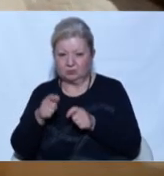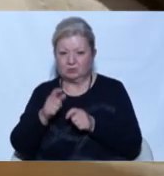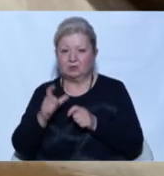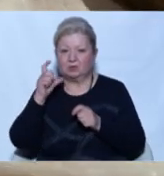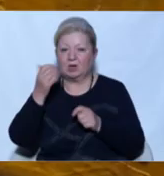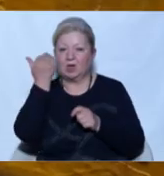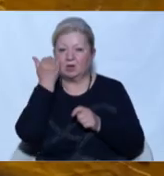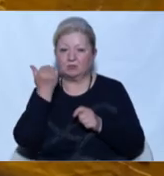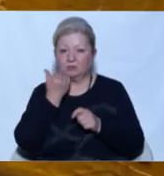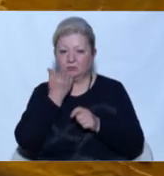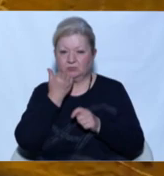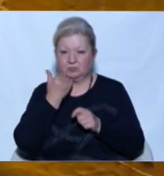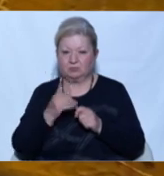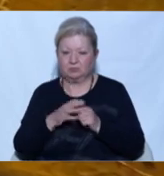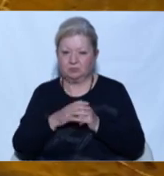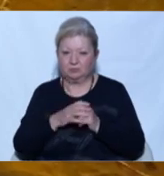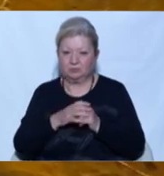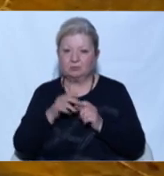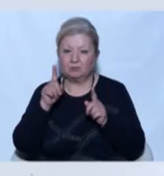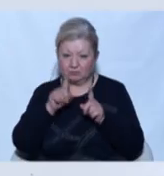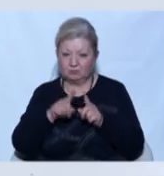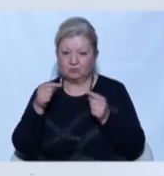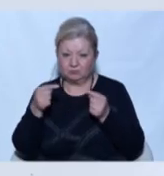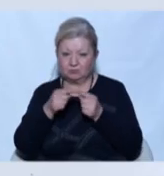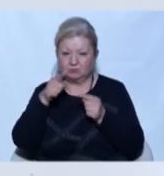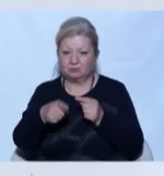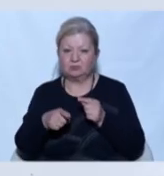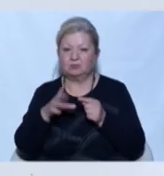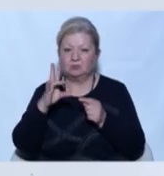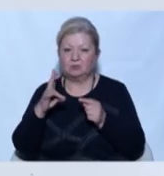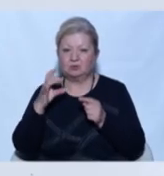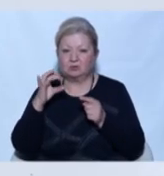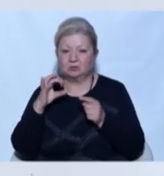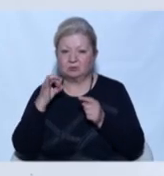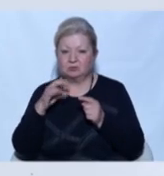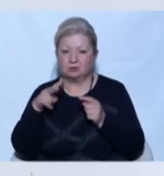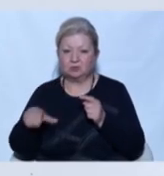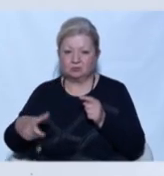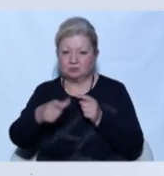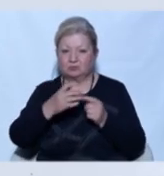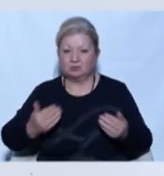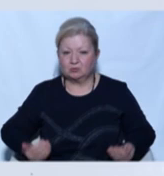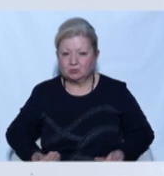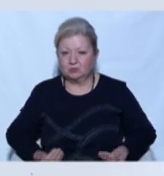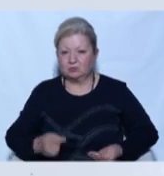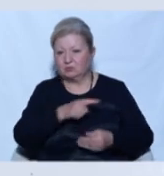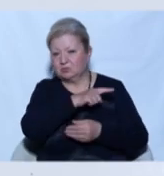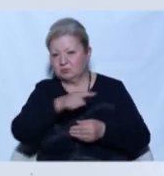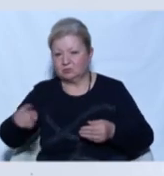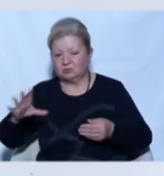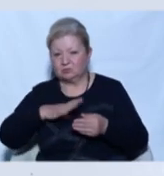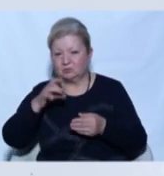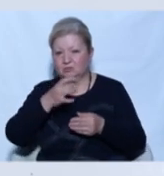ეგვიპტე. დიახ, სწორედ ნილოსის ცხოვრების რეჟიმი გამოიყენა იმ პერიოდში აფრიკაში